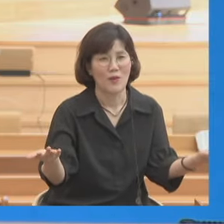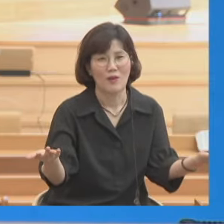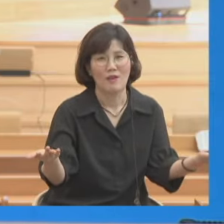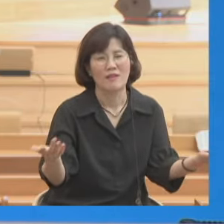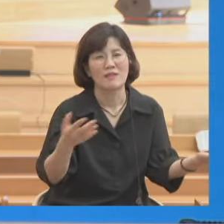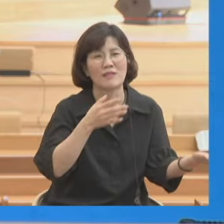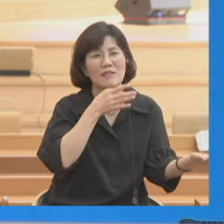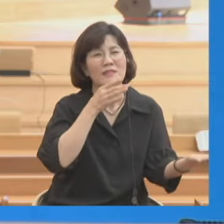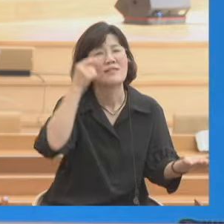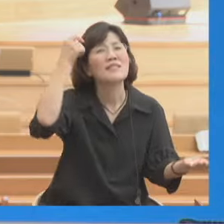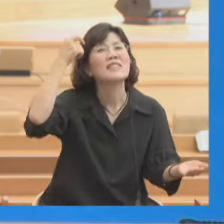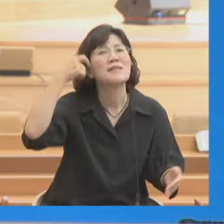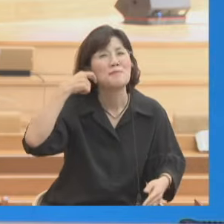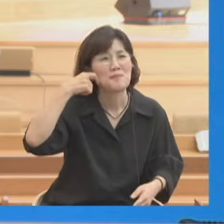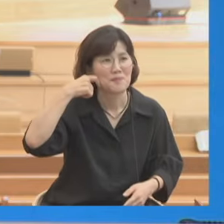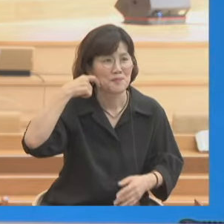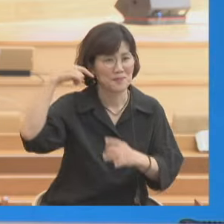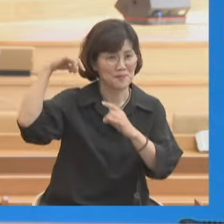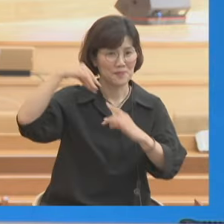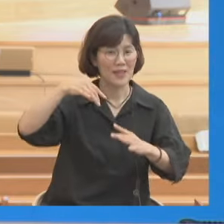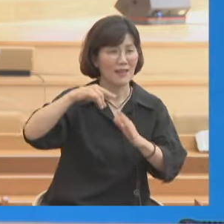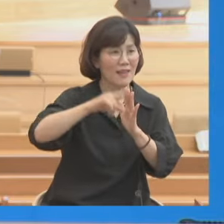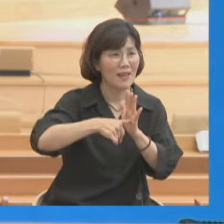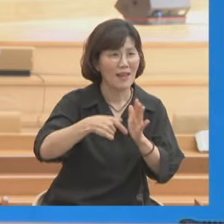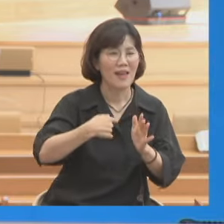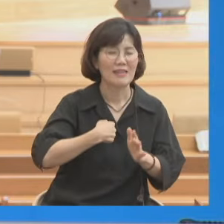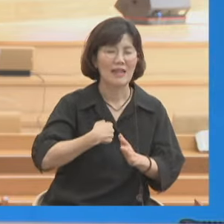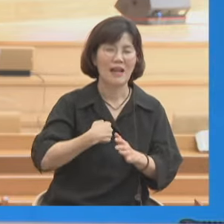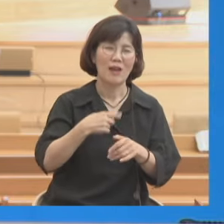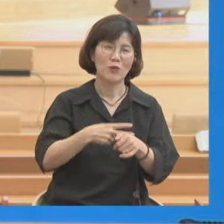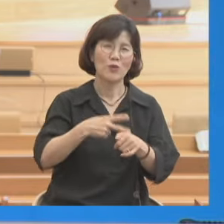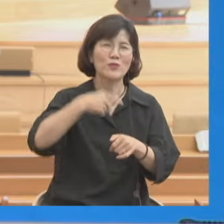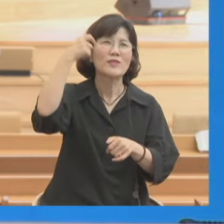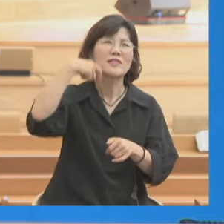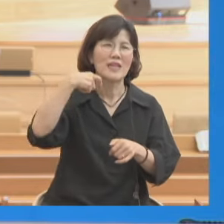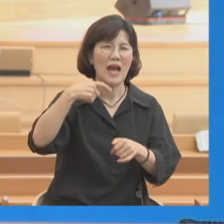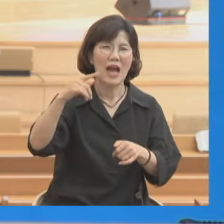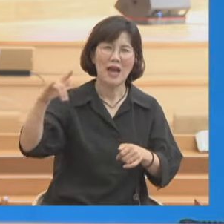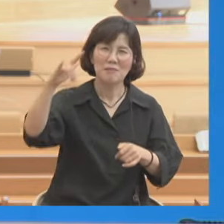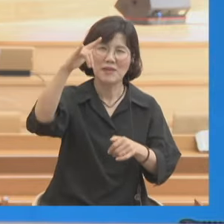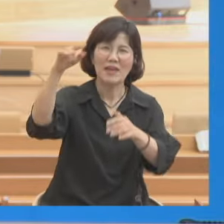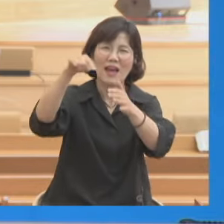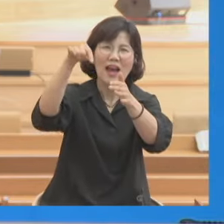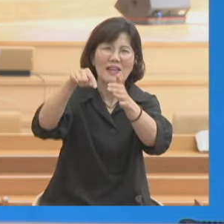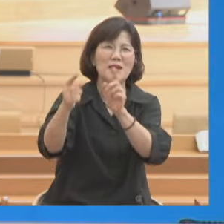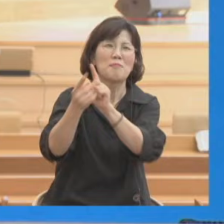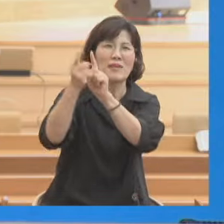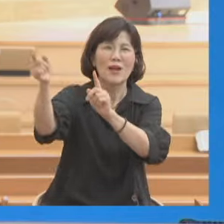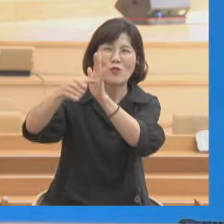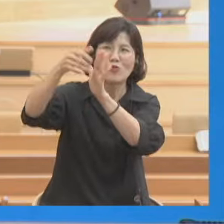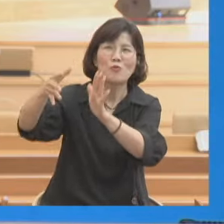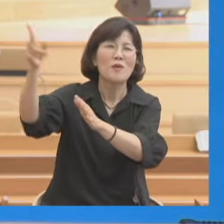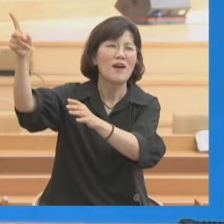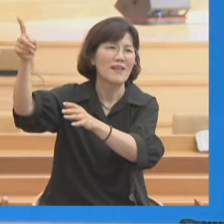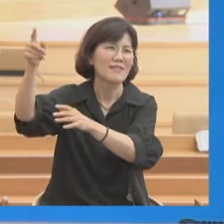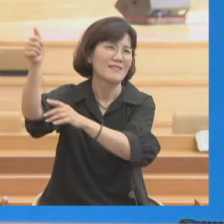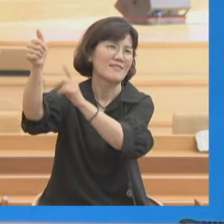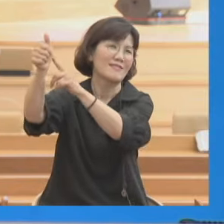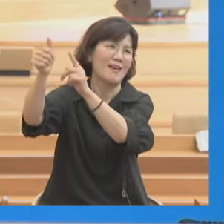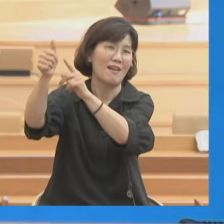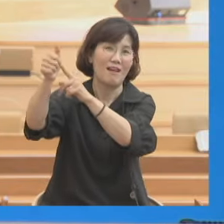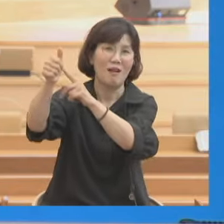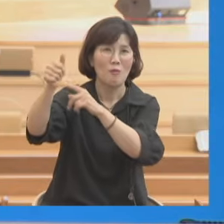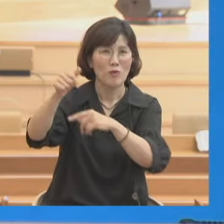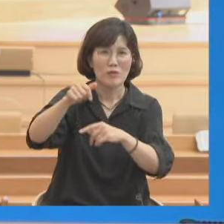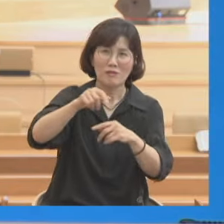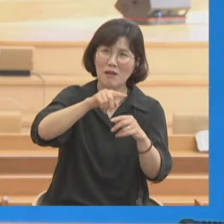그런 느낌이 들 때 그러니까 아서 교수가 경험한 비행기 안에서 만난 저명인사의 경우이죠. 아무도